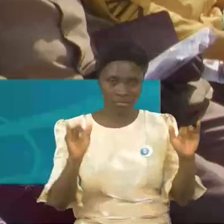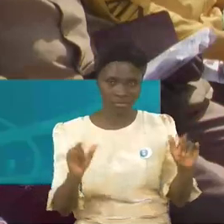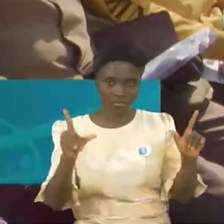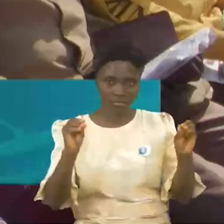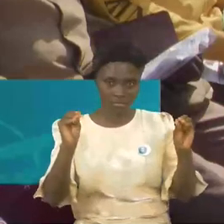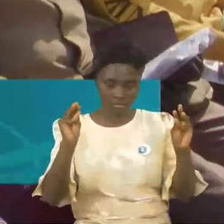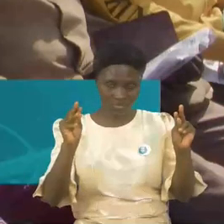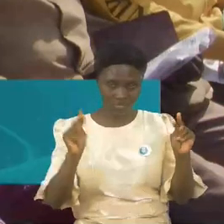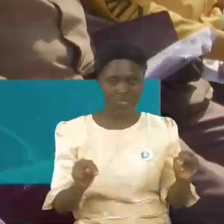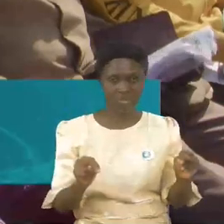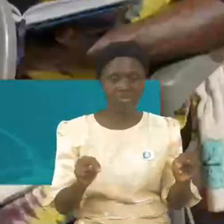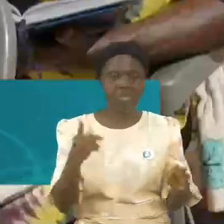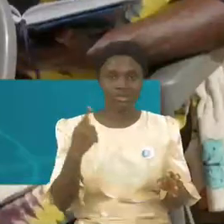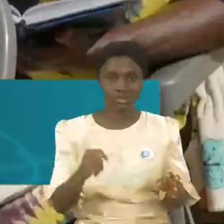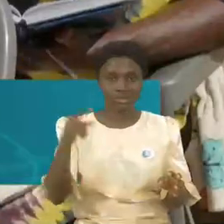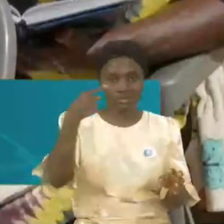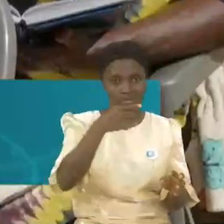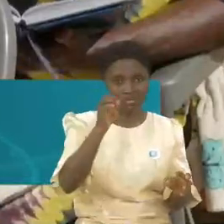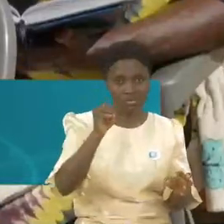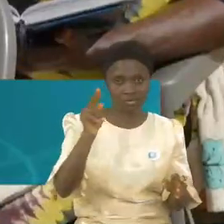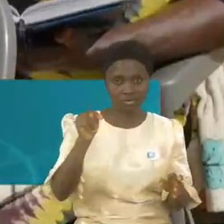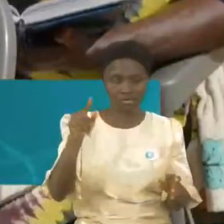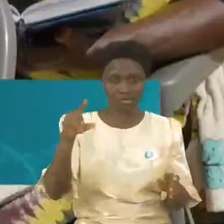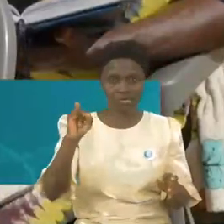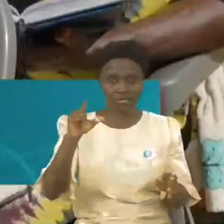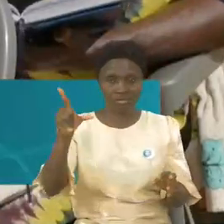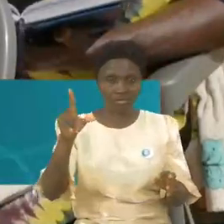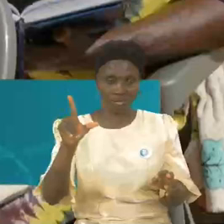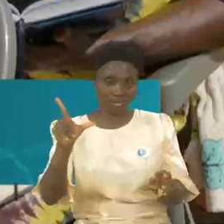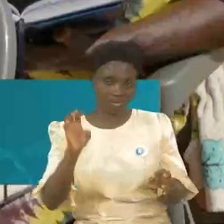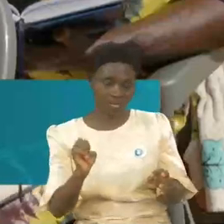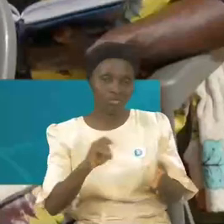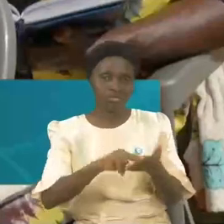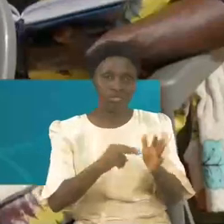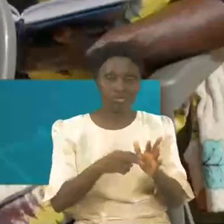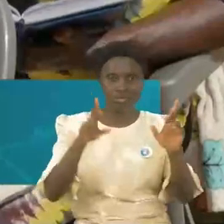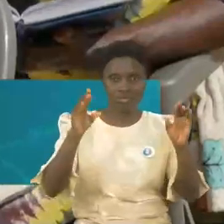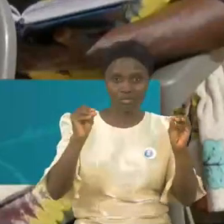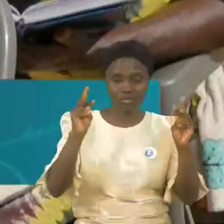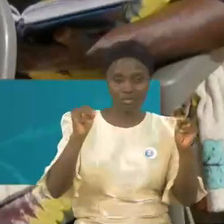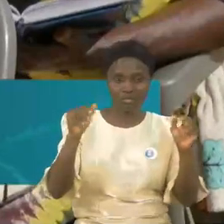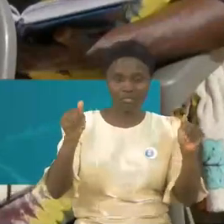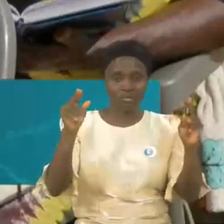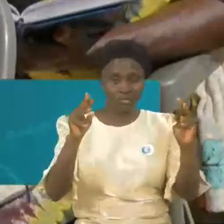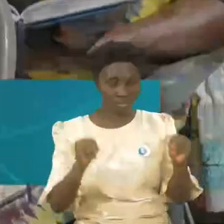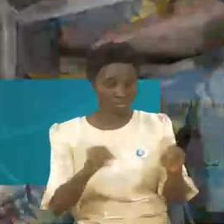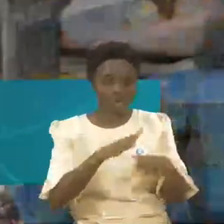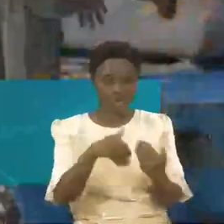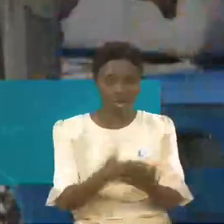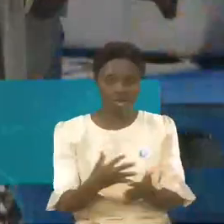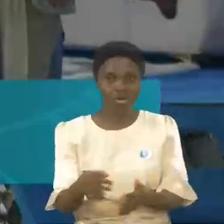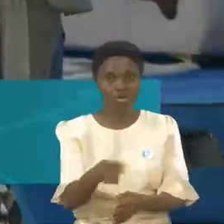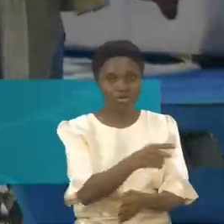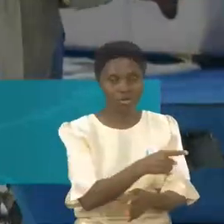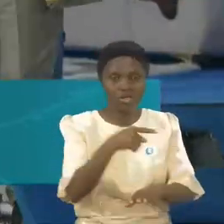le temps des nations Babylone les nations mes deux personnes nations les Grecs